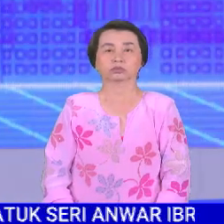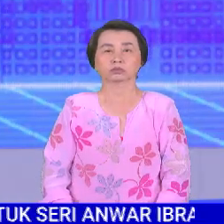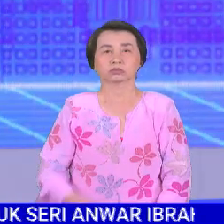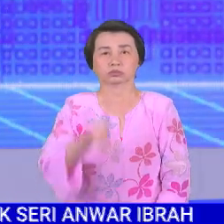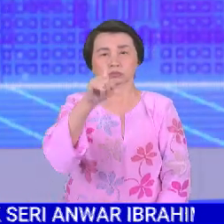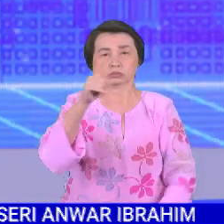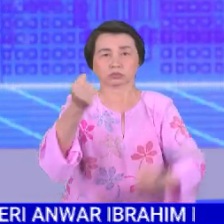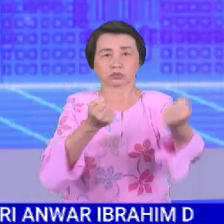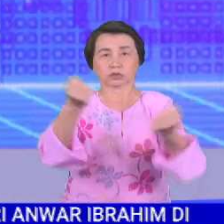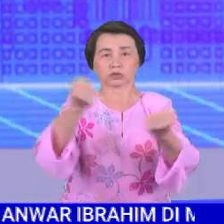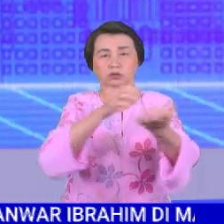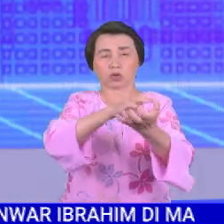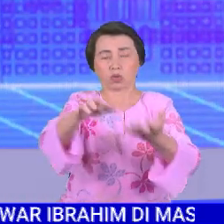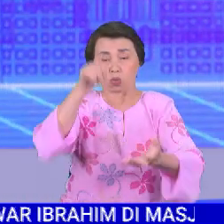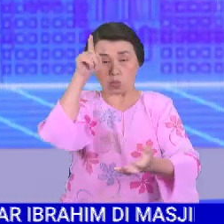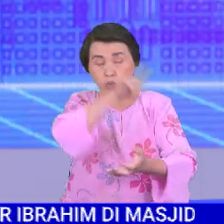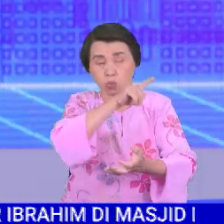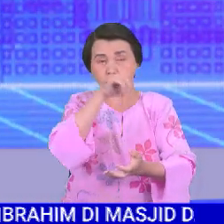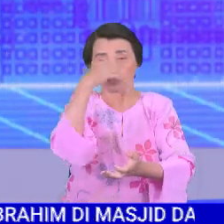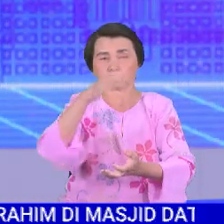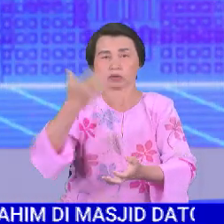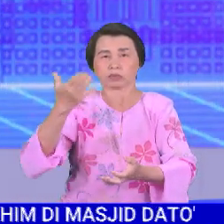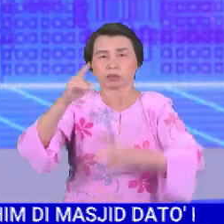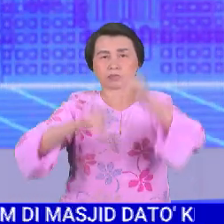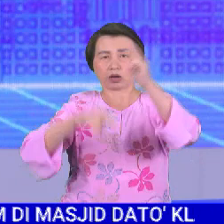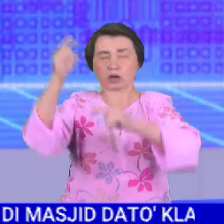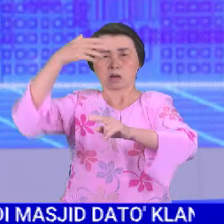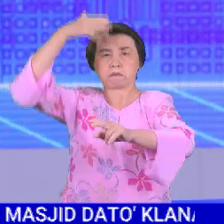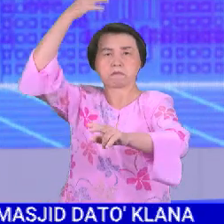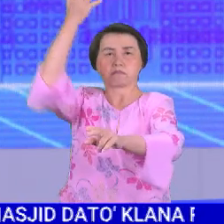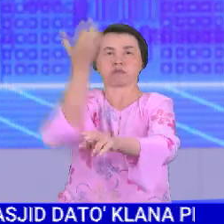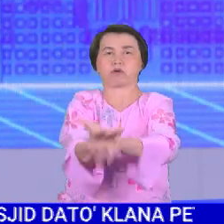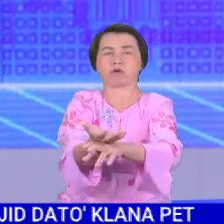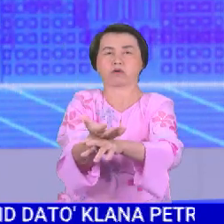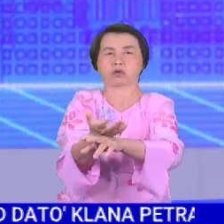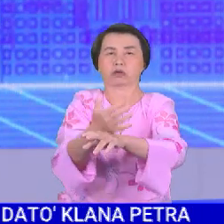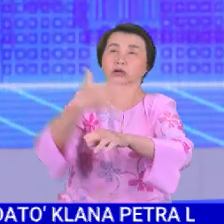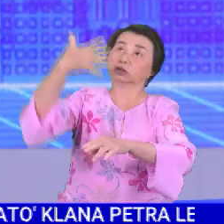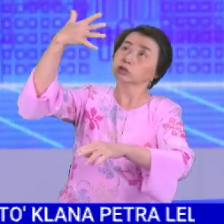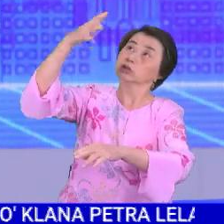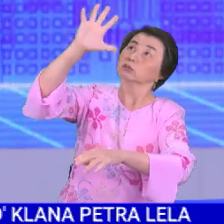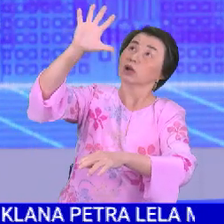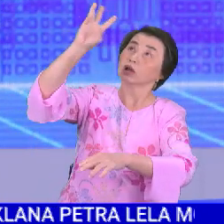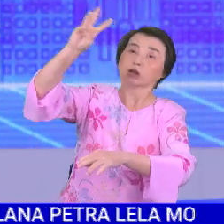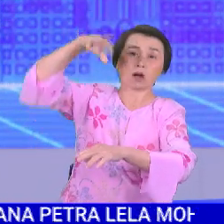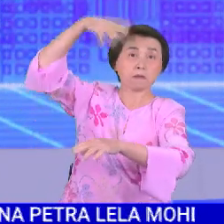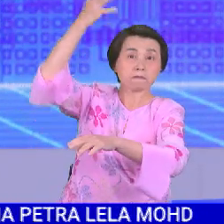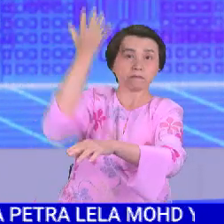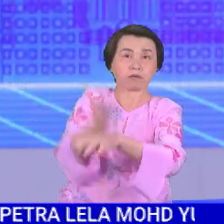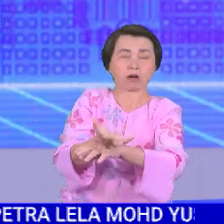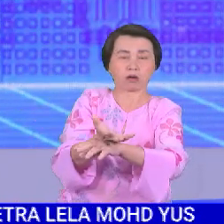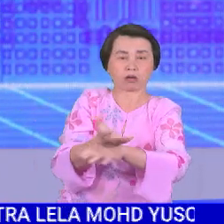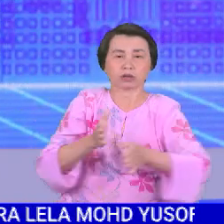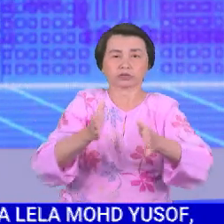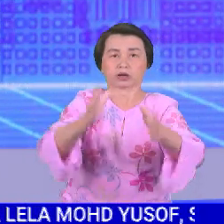sebuah kereta rosak Teruk akibat dihempap bahan binaan yang jatuh dari tingkat 56 bangunan pembinaan di